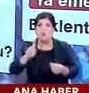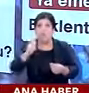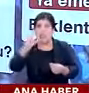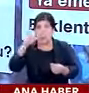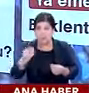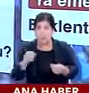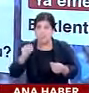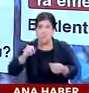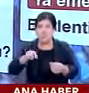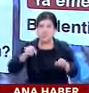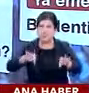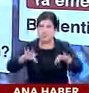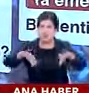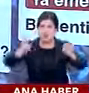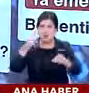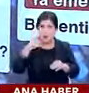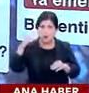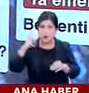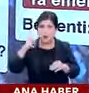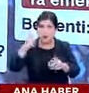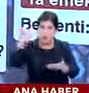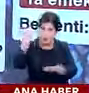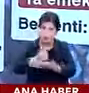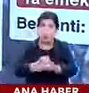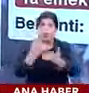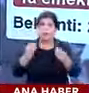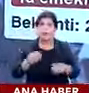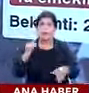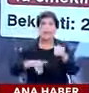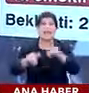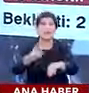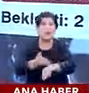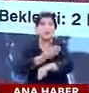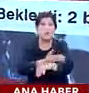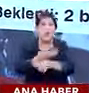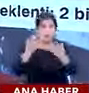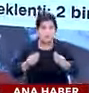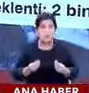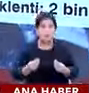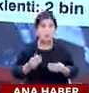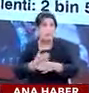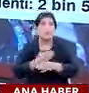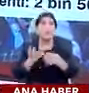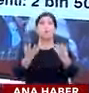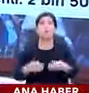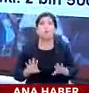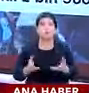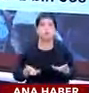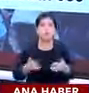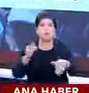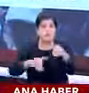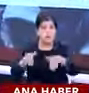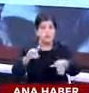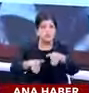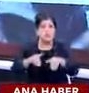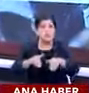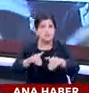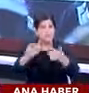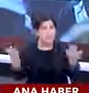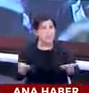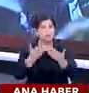andaki hükümetin onayıyla olur peki seçim öncesinde olabilir mi Neden olmasın seçimler her